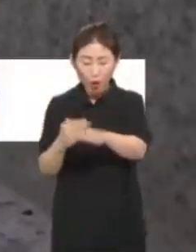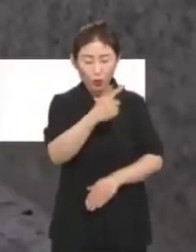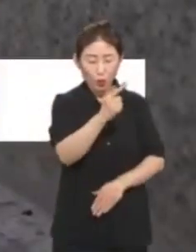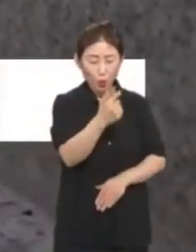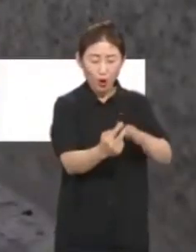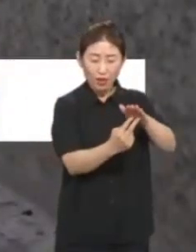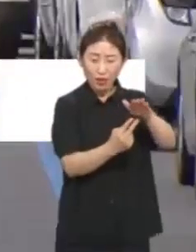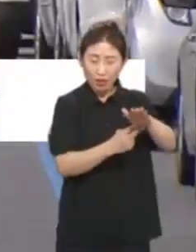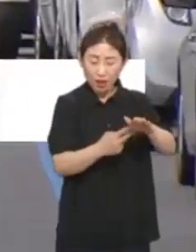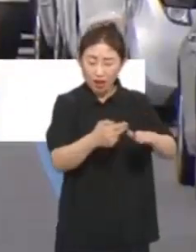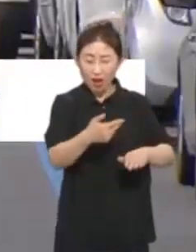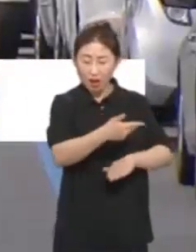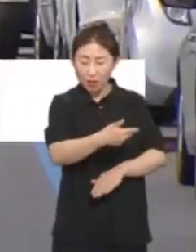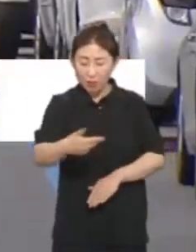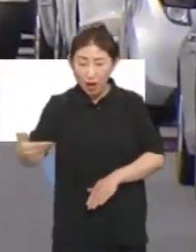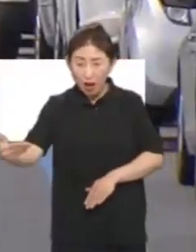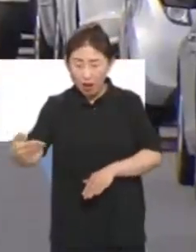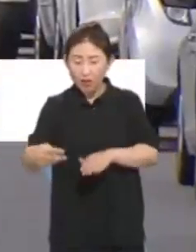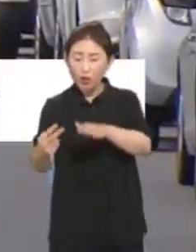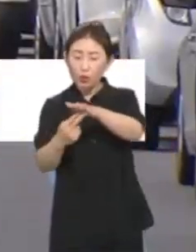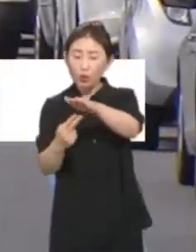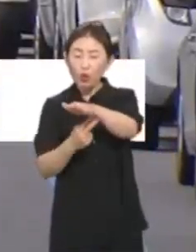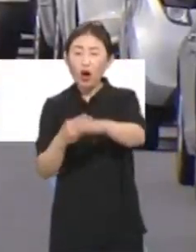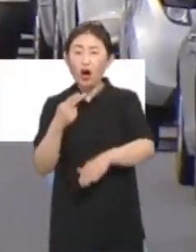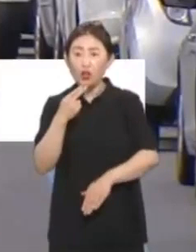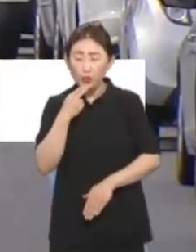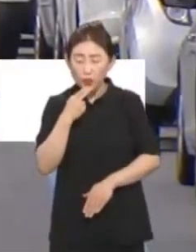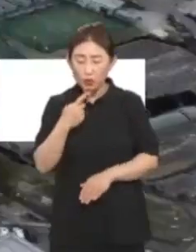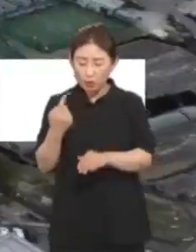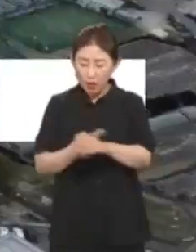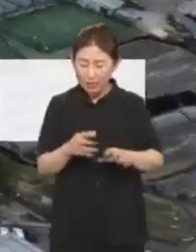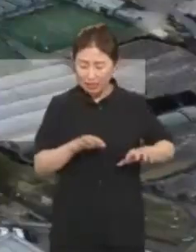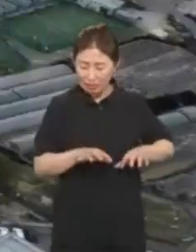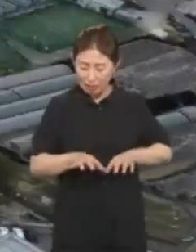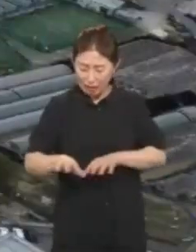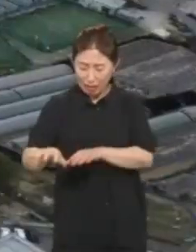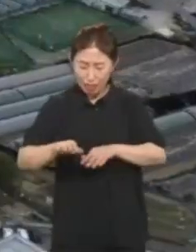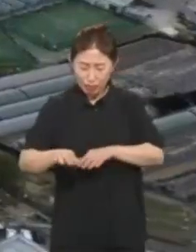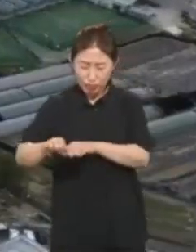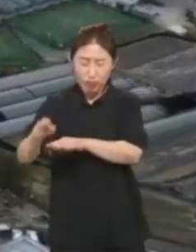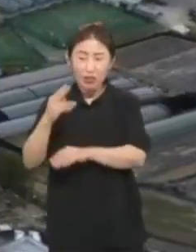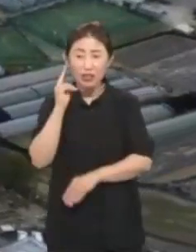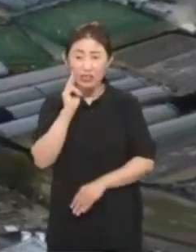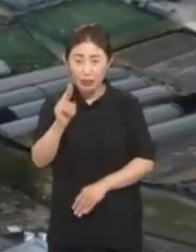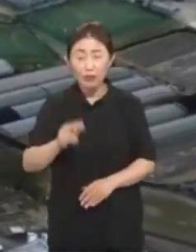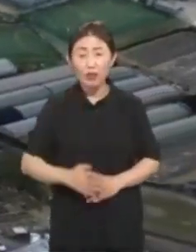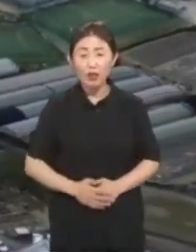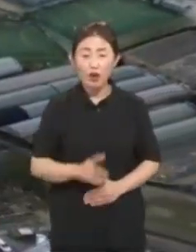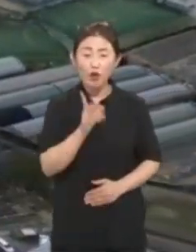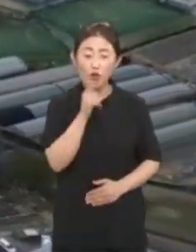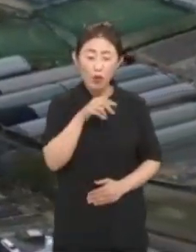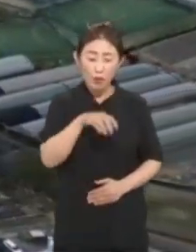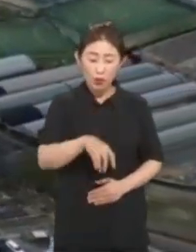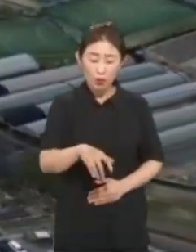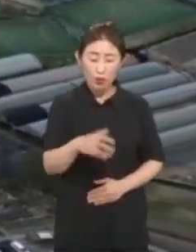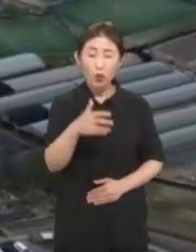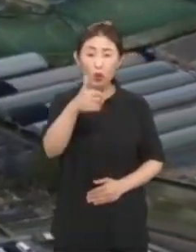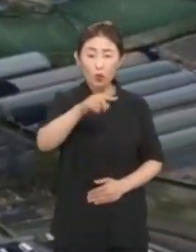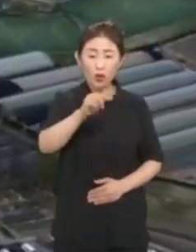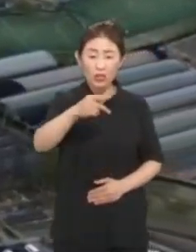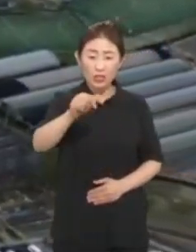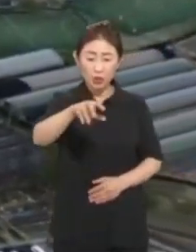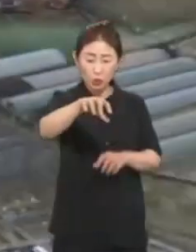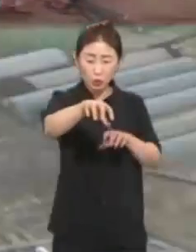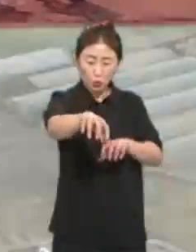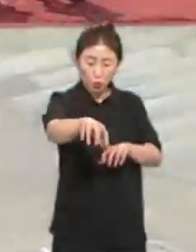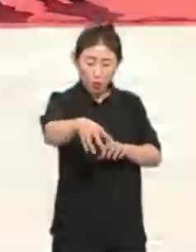보니 차량들이 몰려 교통정체가 더 심합니다. 갑천으로 단절된 서구 월평동과 유성구